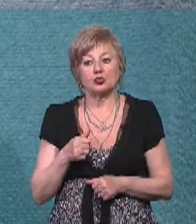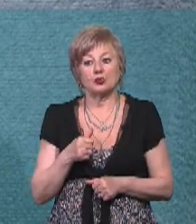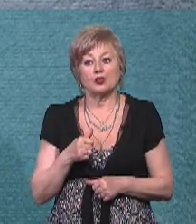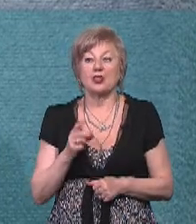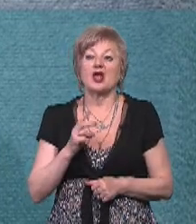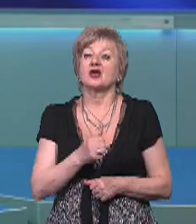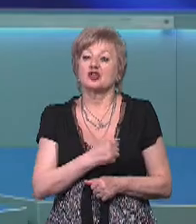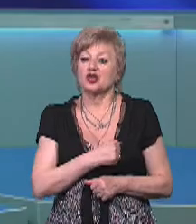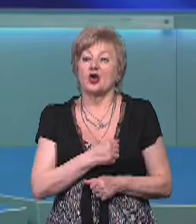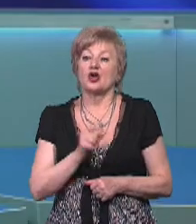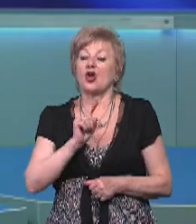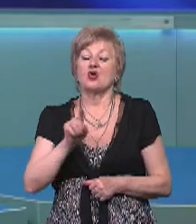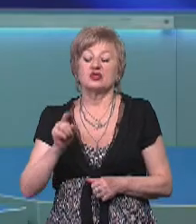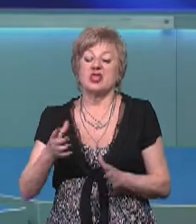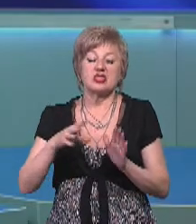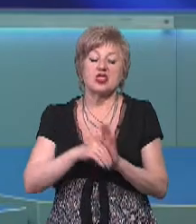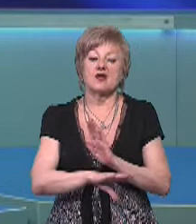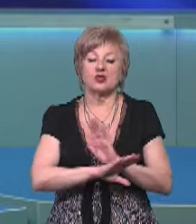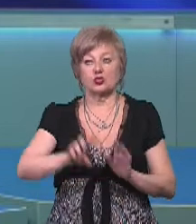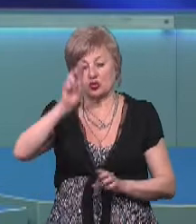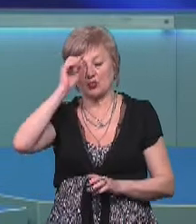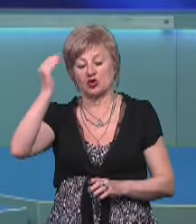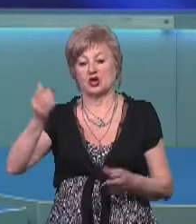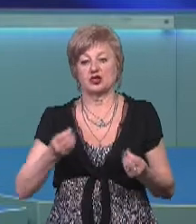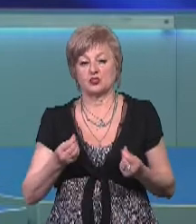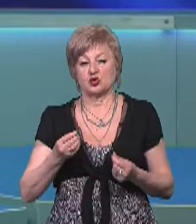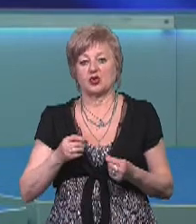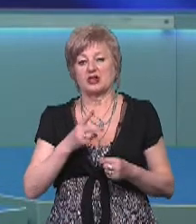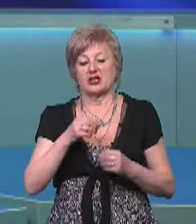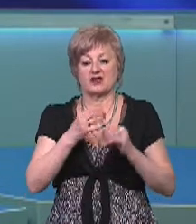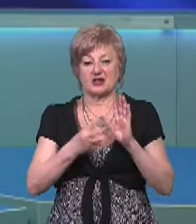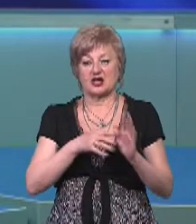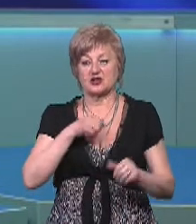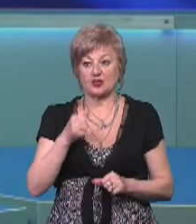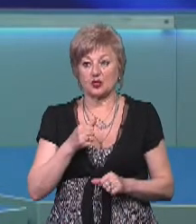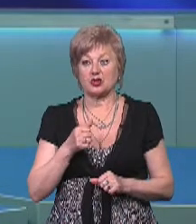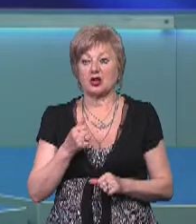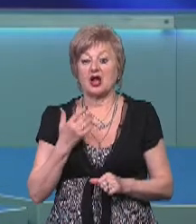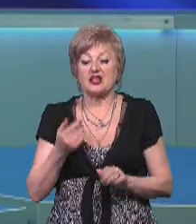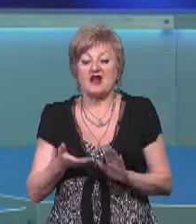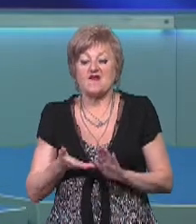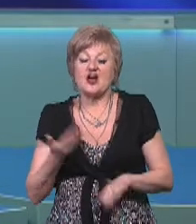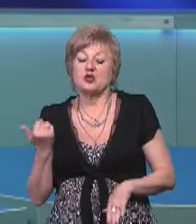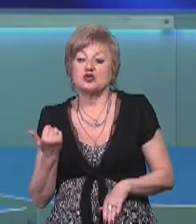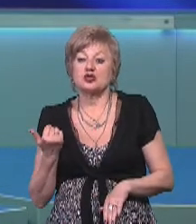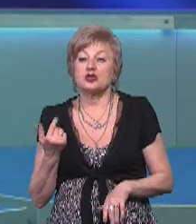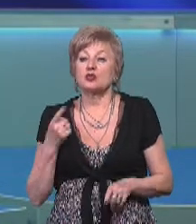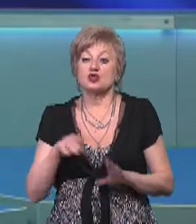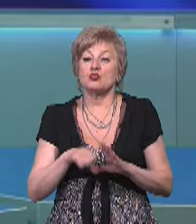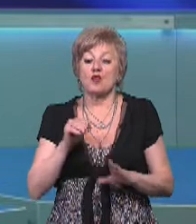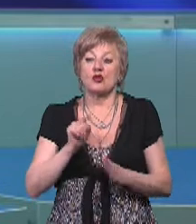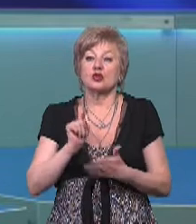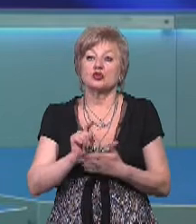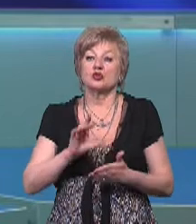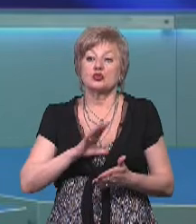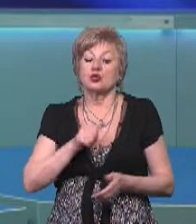на жаль, вони не включені до державного бюджету на 2019 рік. Точніше, вони виключені з нього, тому що вибори в них мали